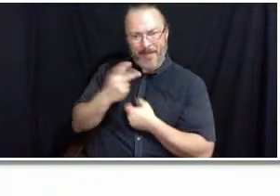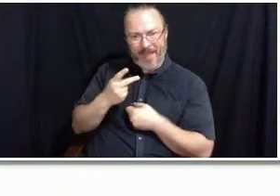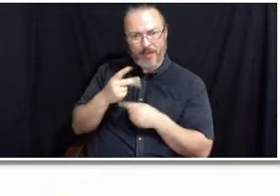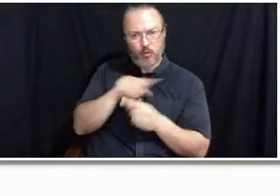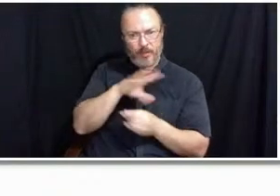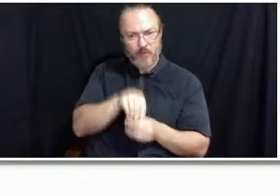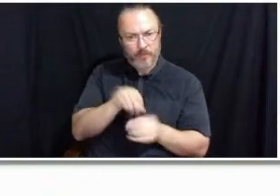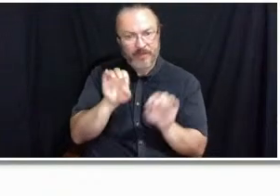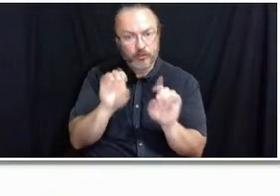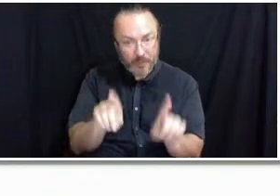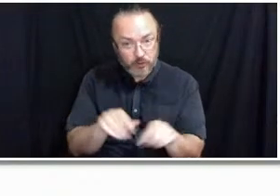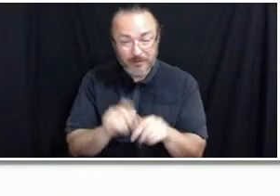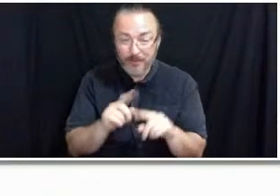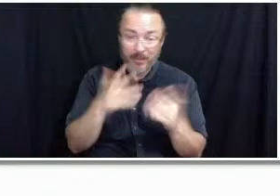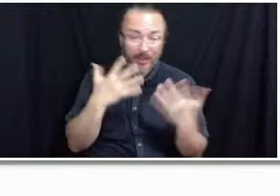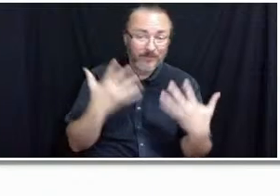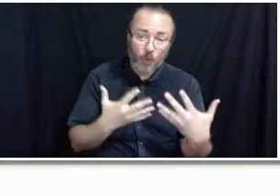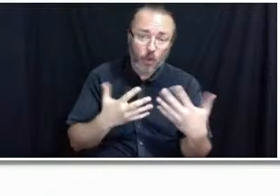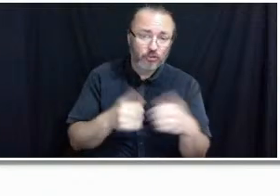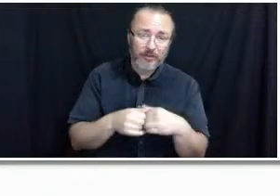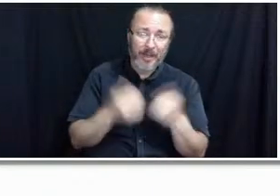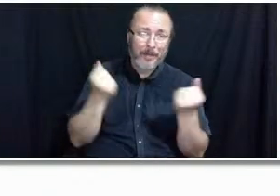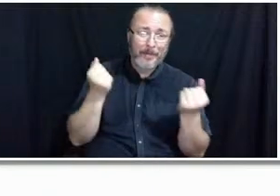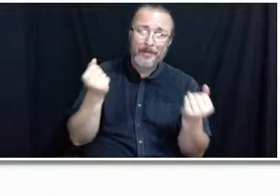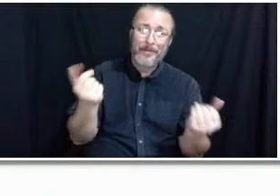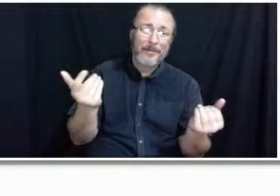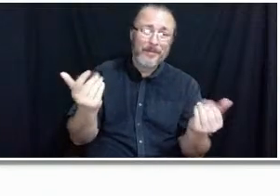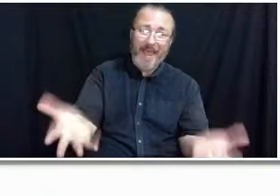les rescolariser. Malheureusement, les ministères